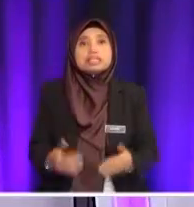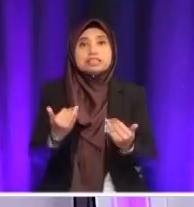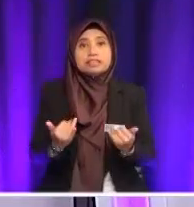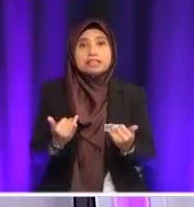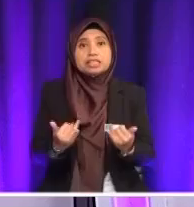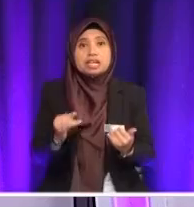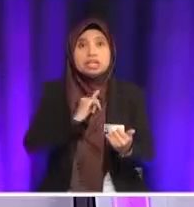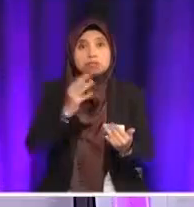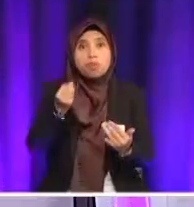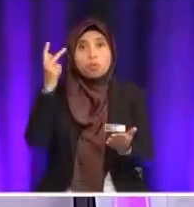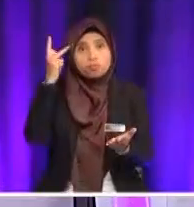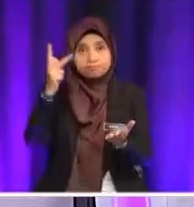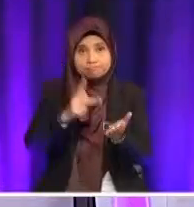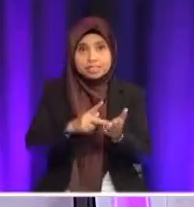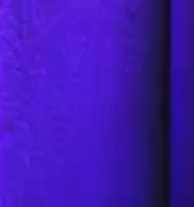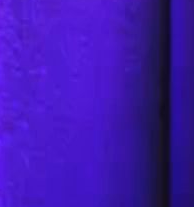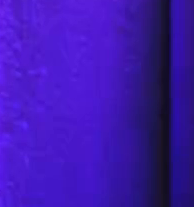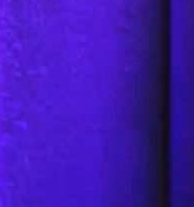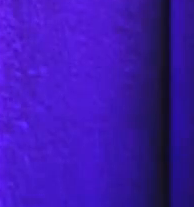punya jodoh